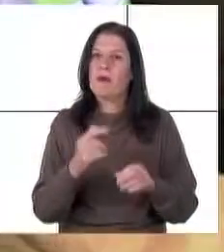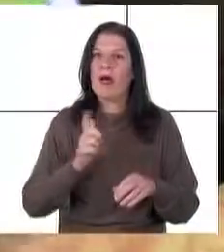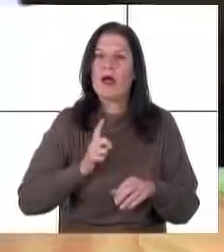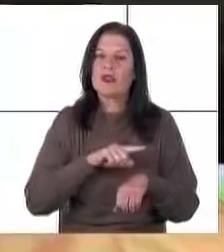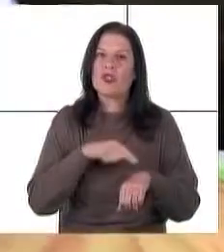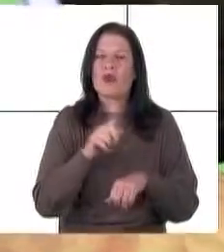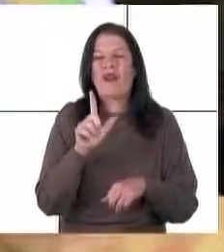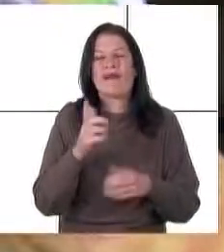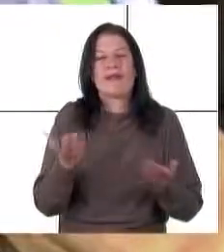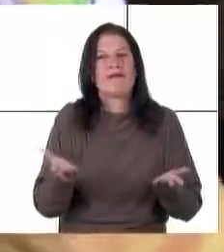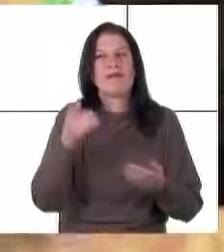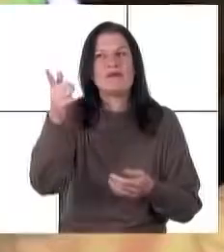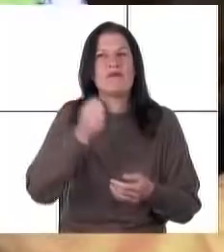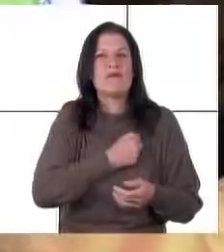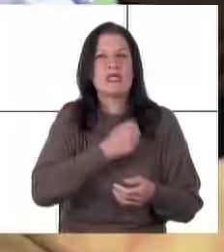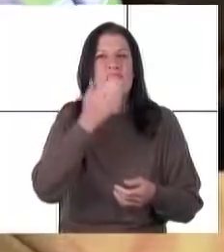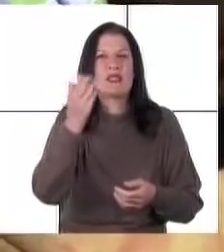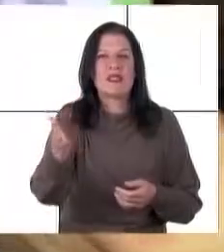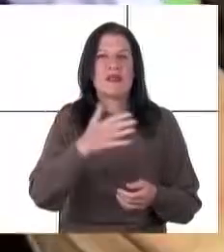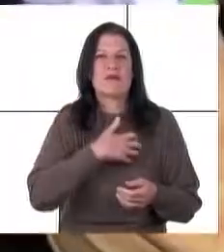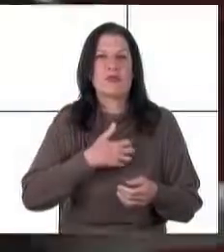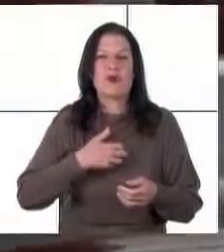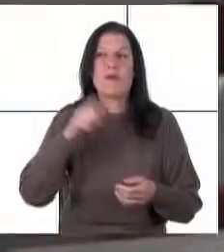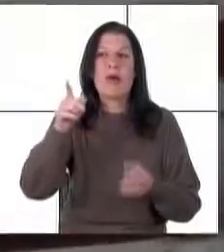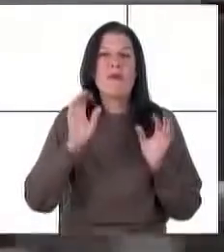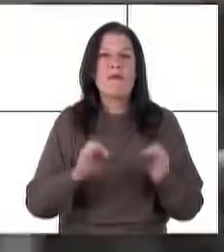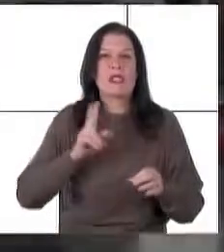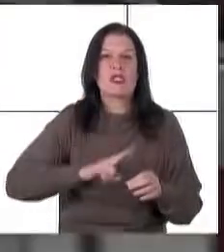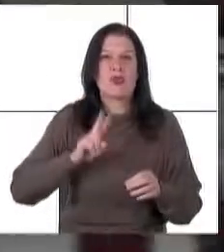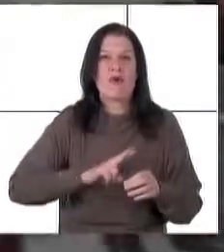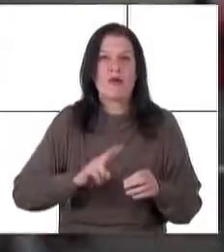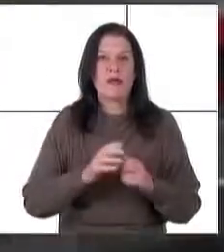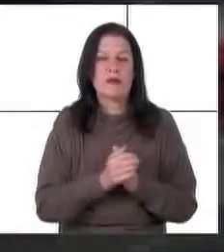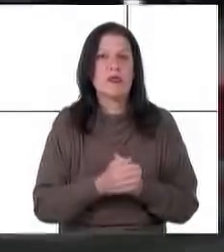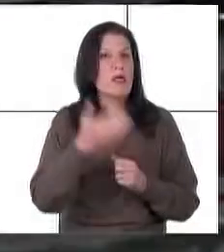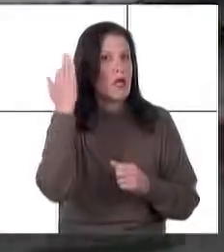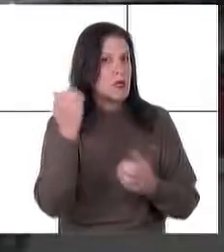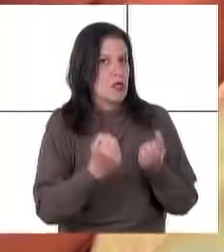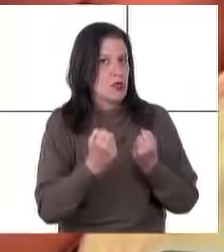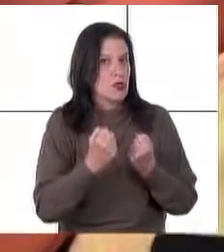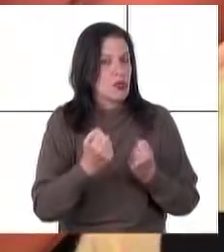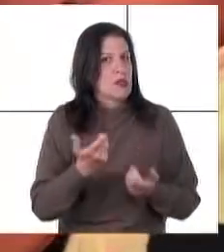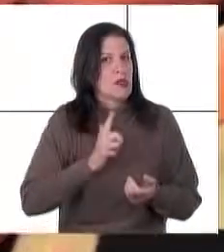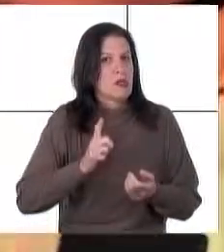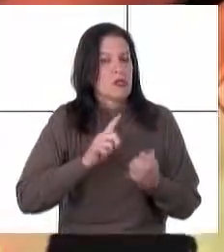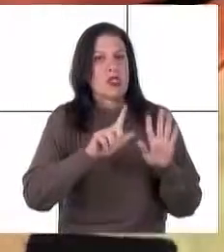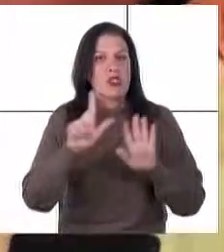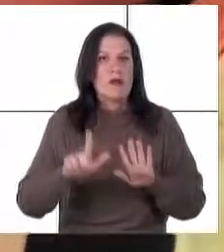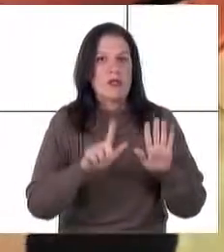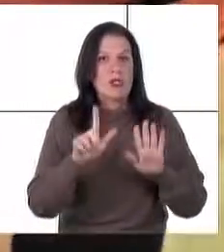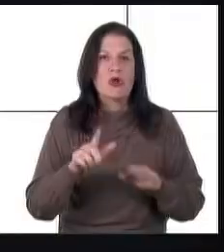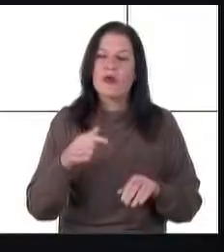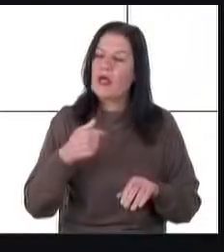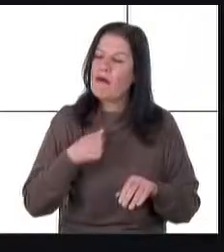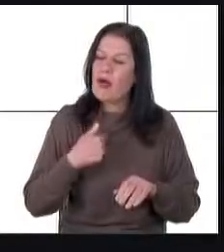החולים המסכנים שמחכים לנו, הם סובלים כל דקה שהם שם. היה מורט עצבים, הוא לקח 7 שעות, נראה לי, אבל הייתי מחכה גם עוד 7